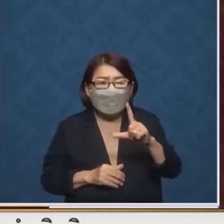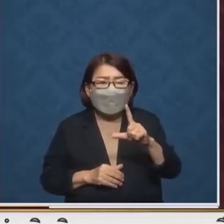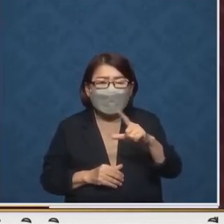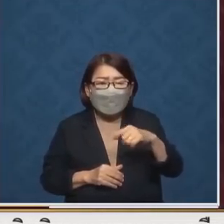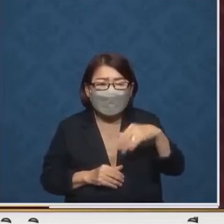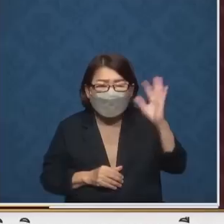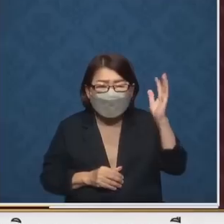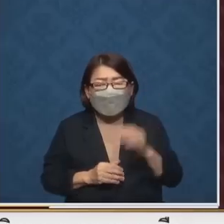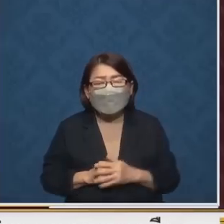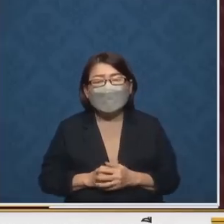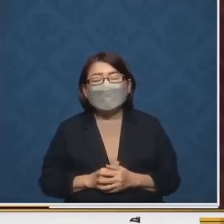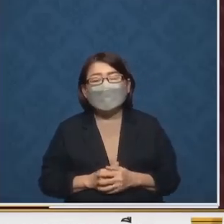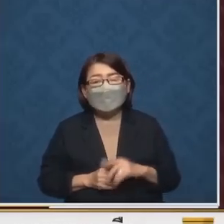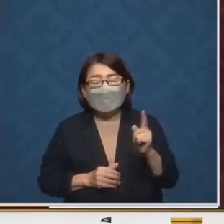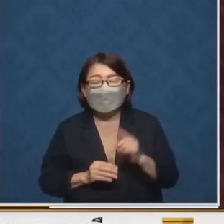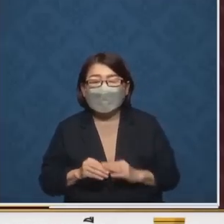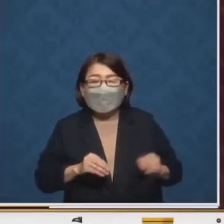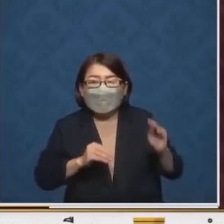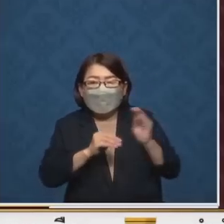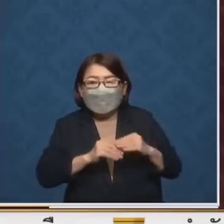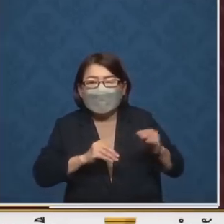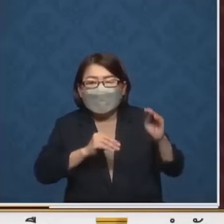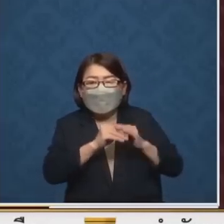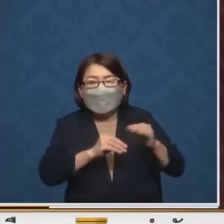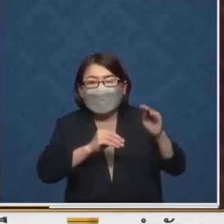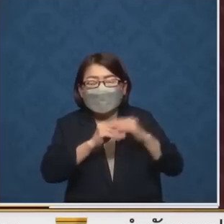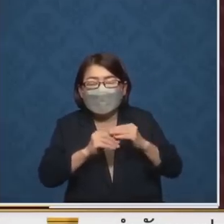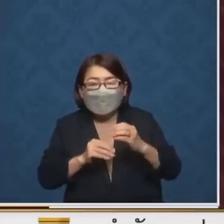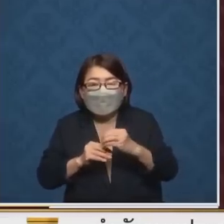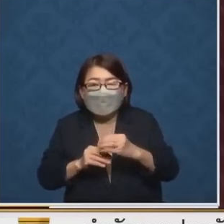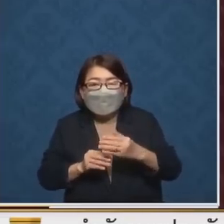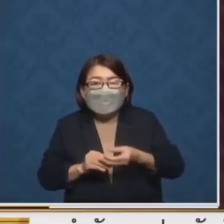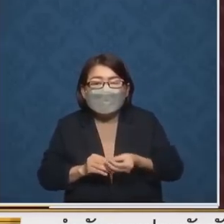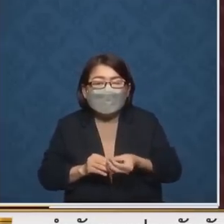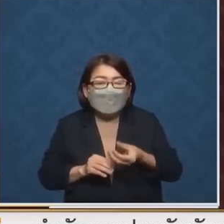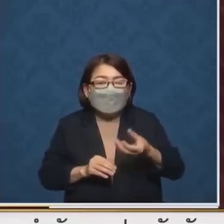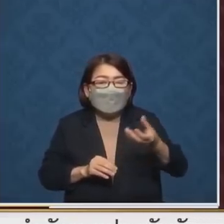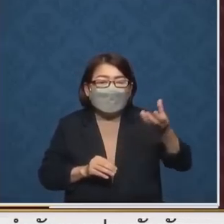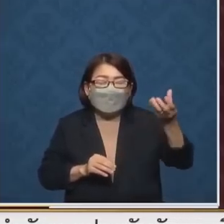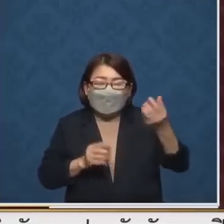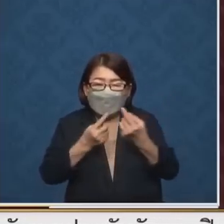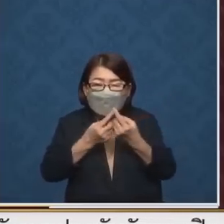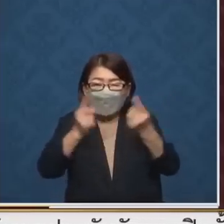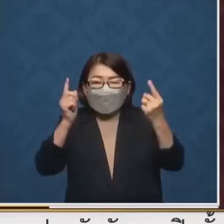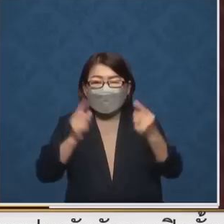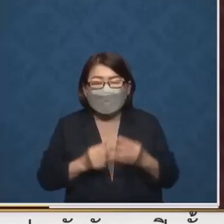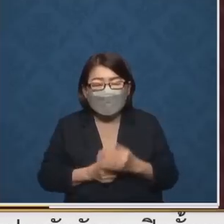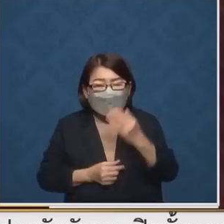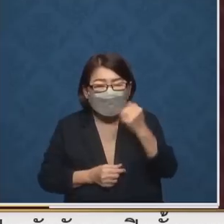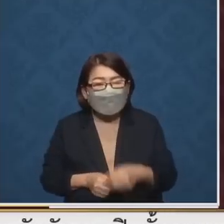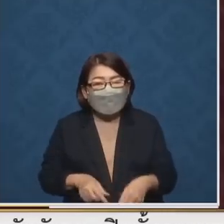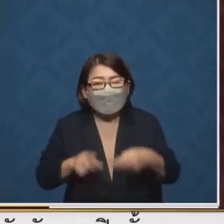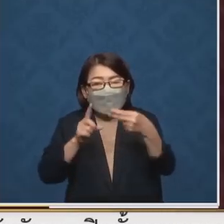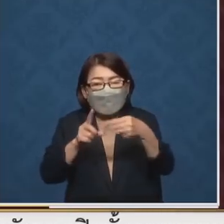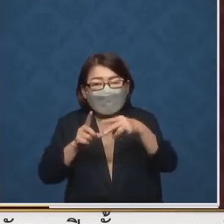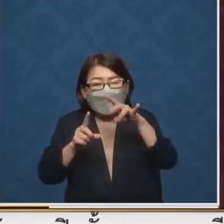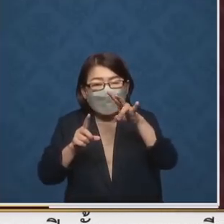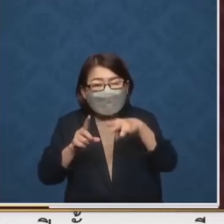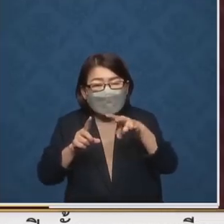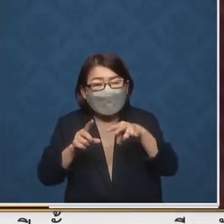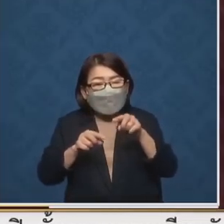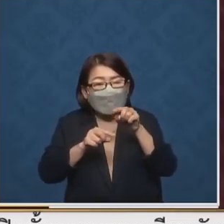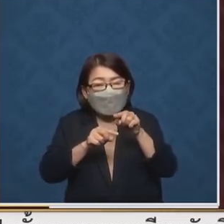พูดยัง่ายนะครับ โตขึ้นแบบประเทศไทยสรางคามมาสจรรย1,7,000 กวาเปอรเซ็ต์คร